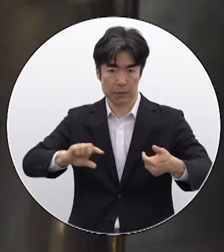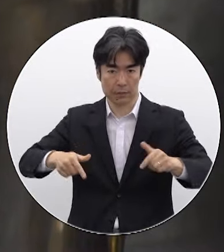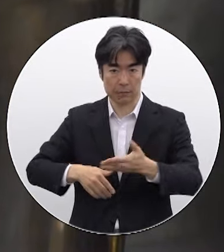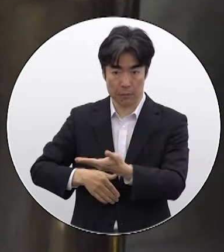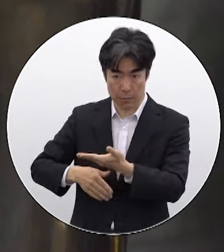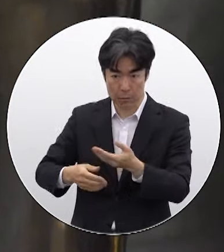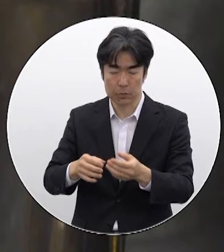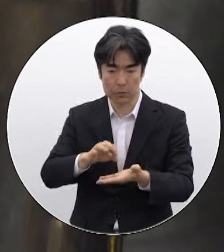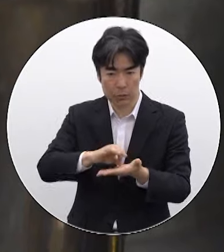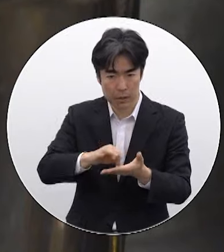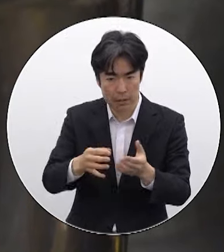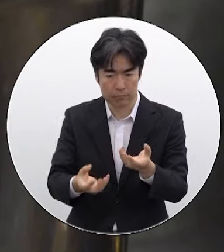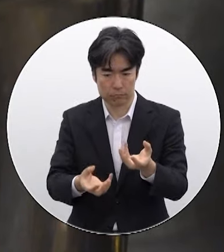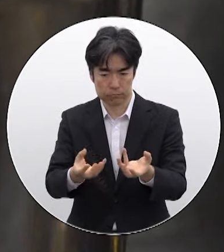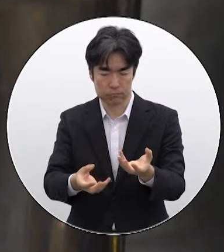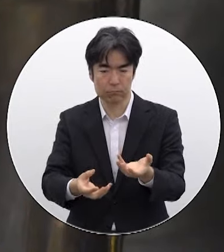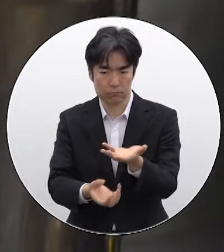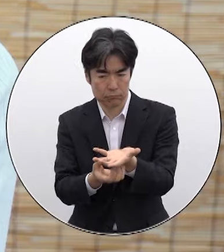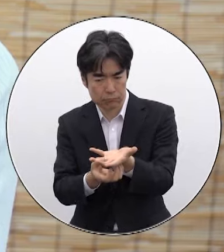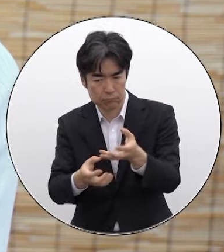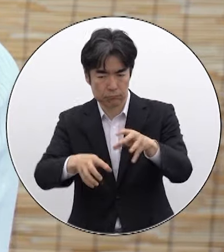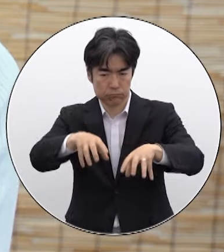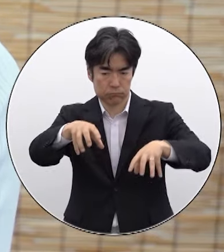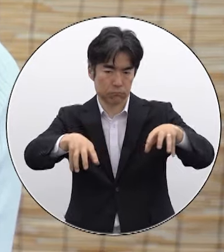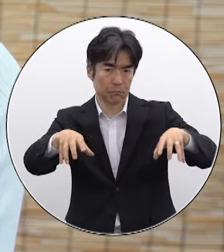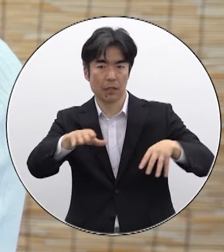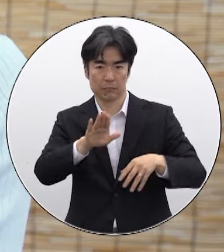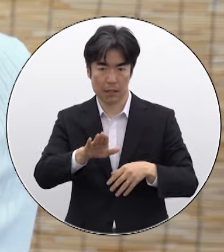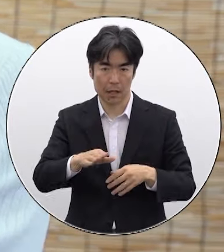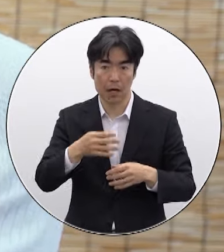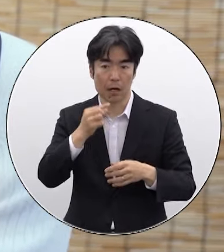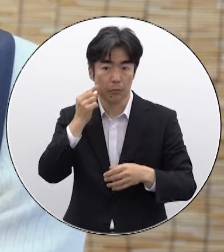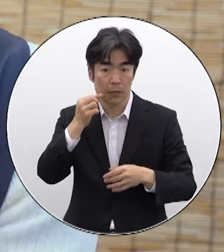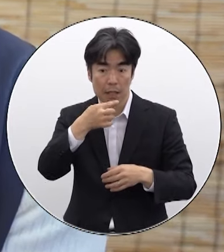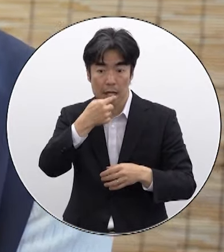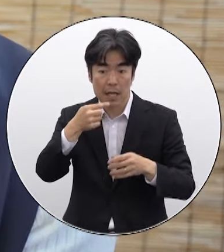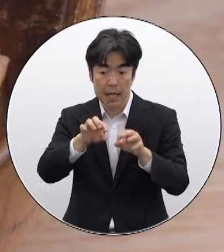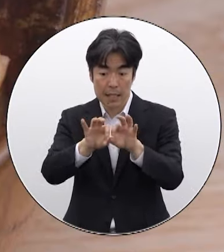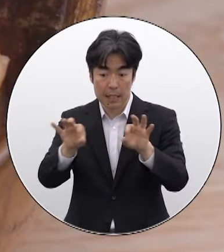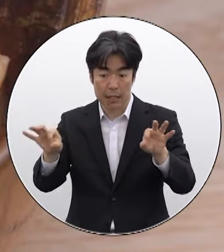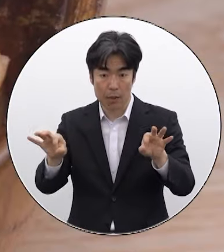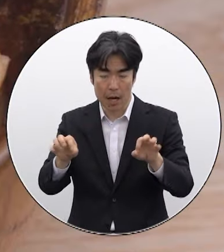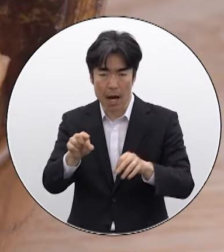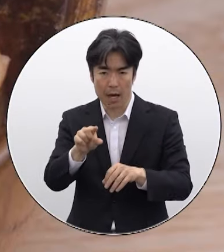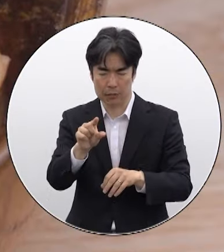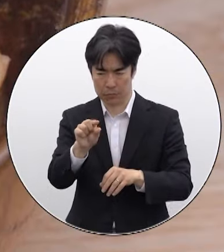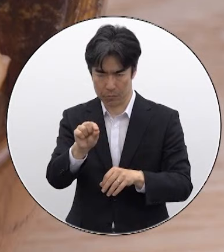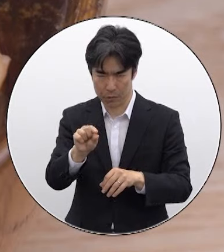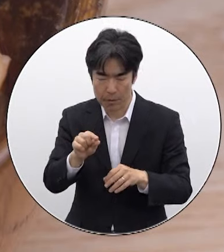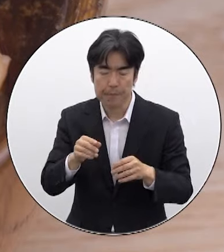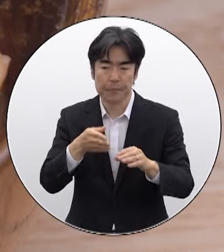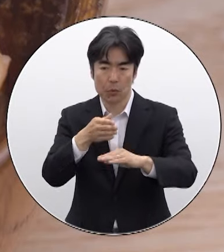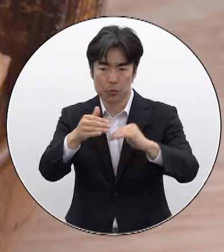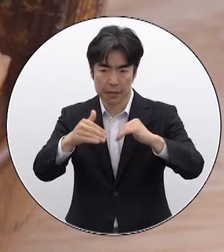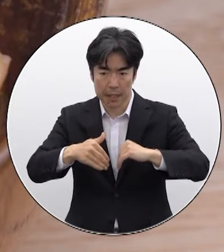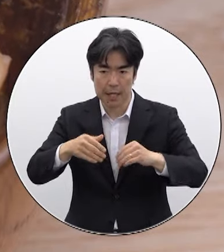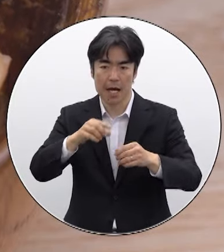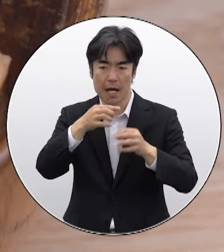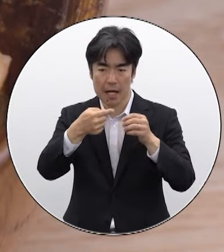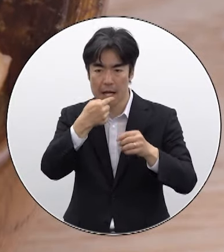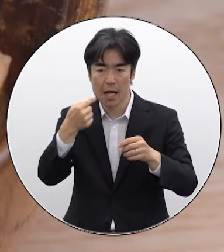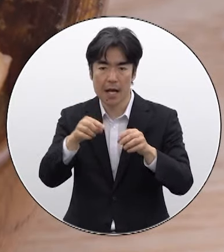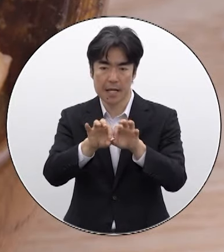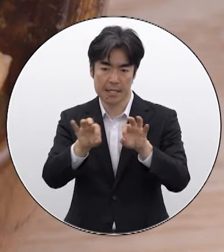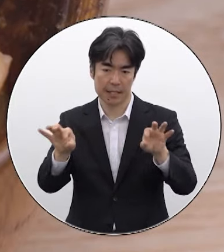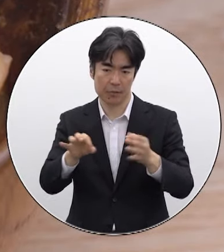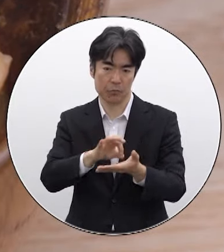い、 茹でてます。 もしかしてネギは。 そう、越谷市特産の、はい、あの越谷ネギを